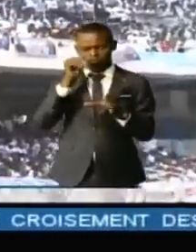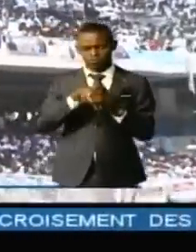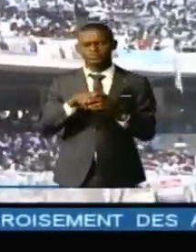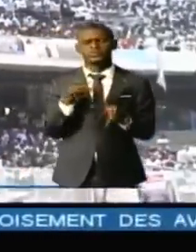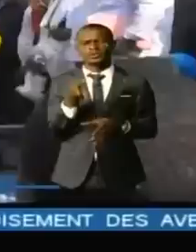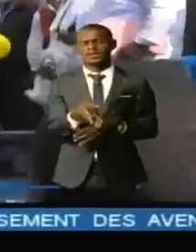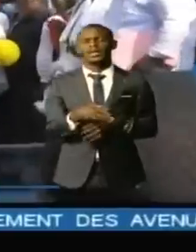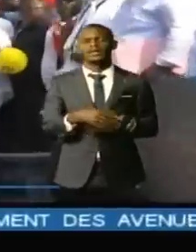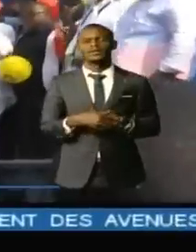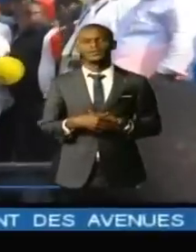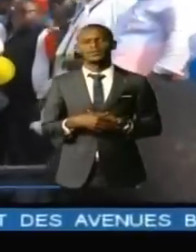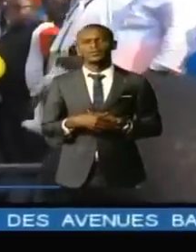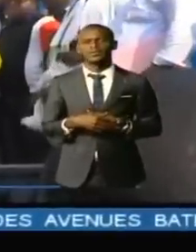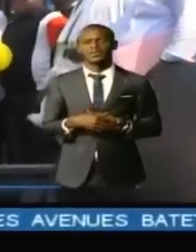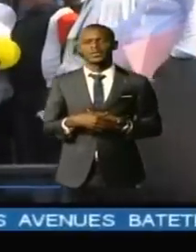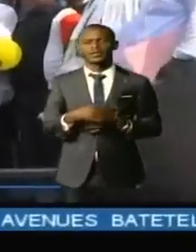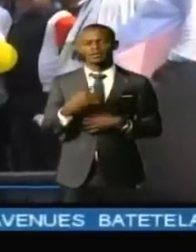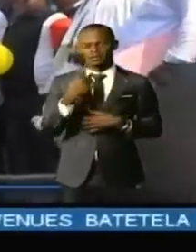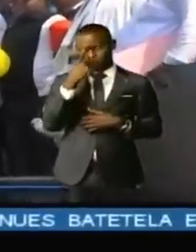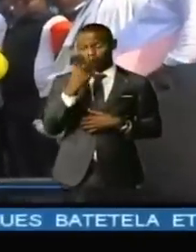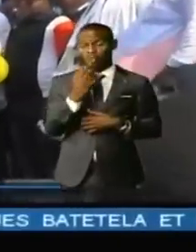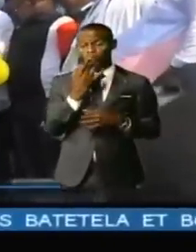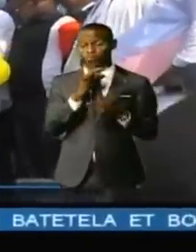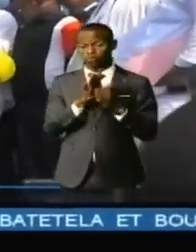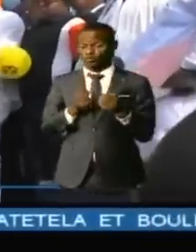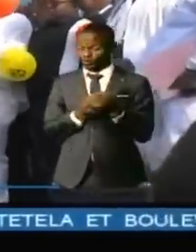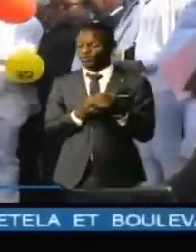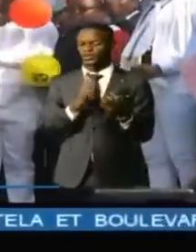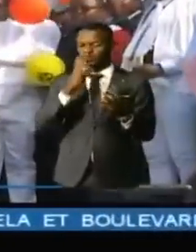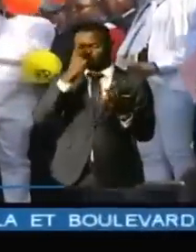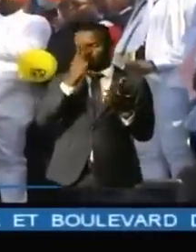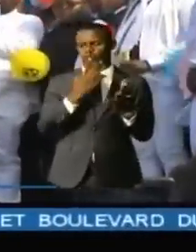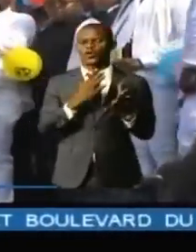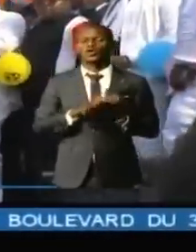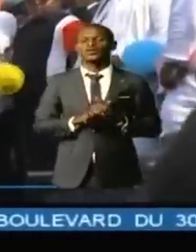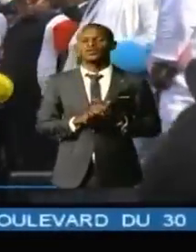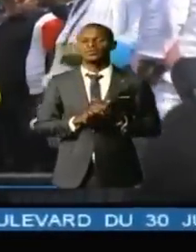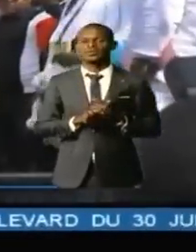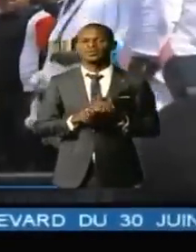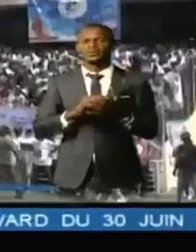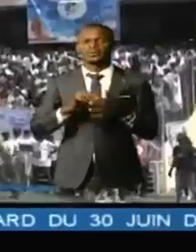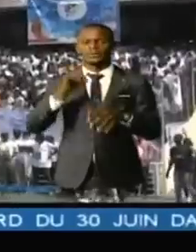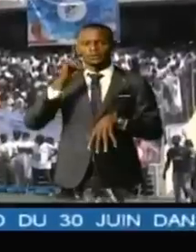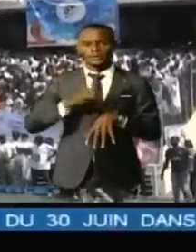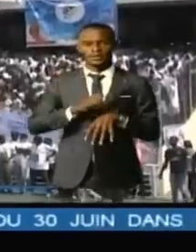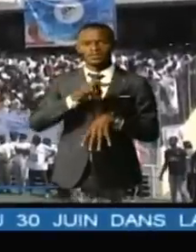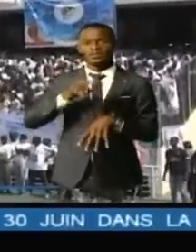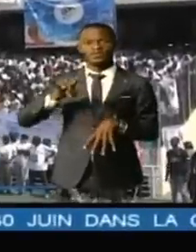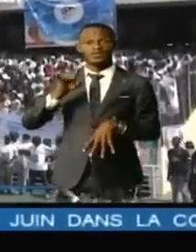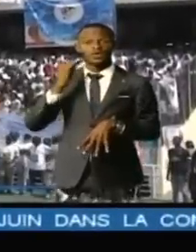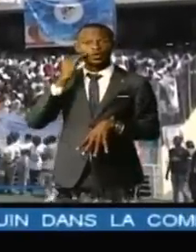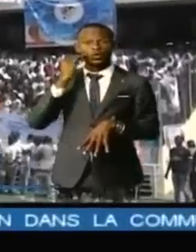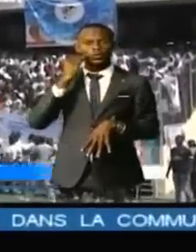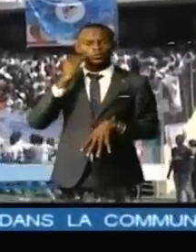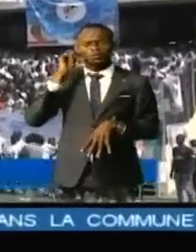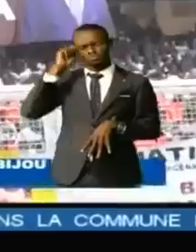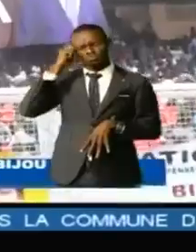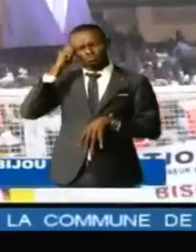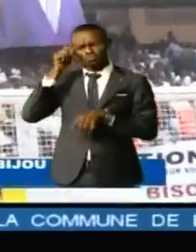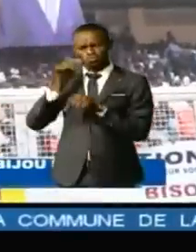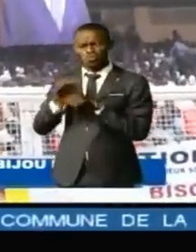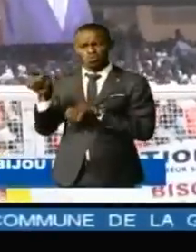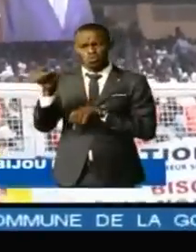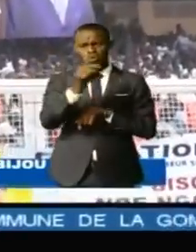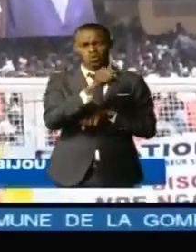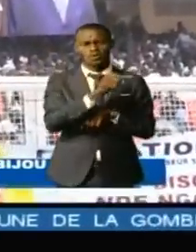mobilisateur des masses et des actions concrètes, Ngobi Lambaka. La date du 28 mai restera gravée dans les annales de l'histoire des partis politiques